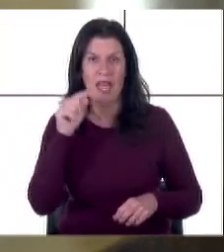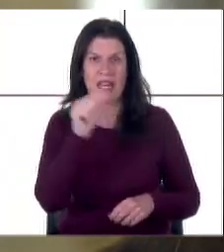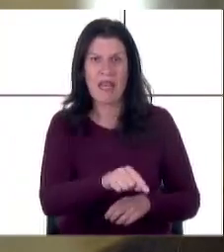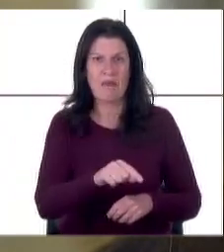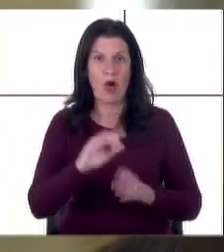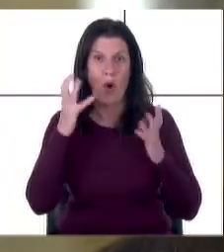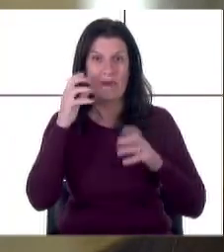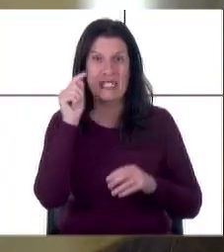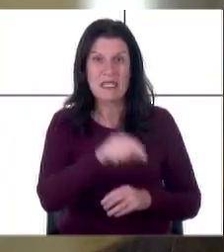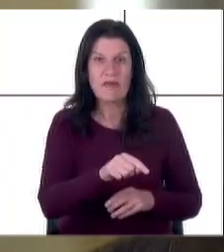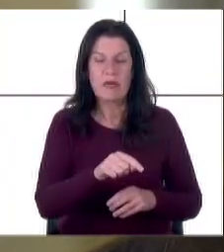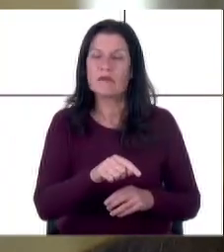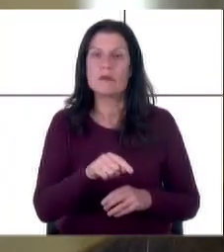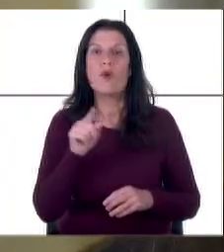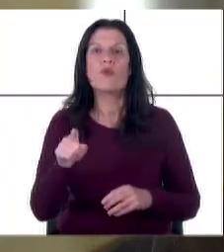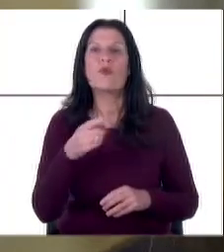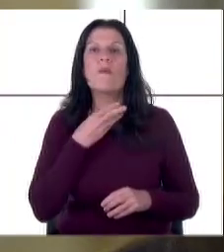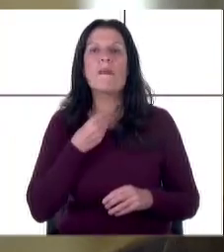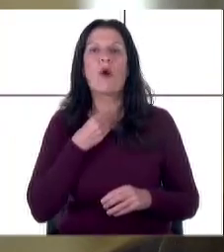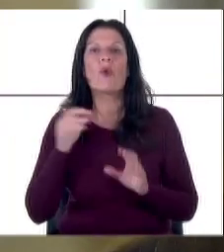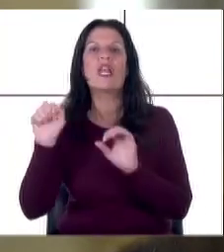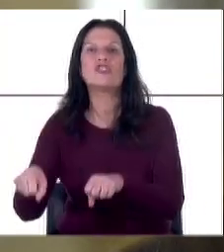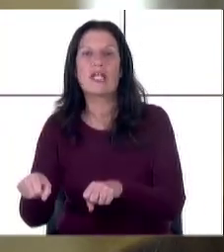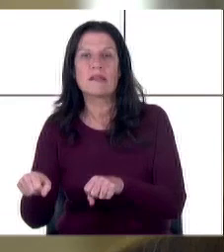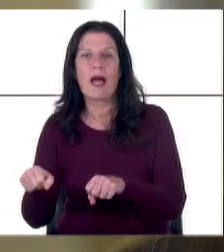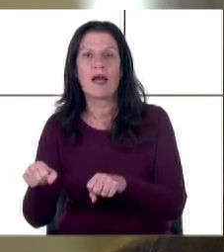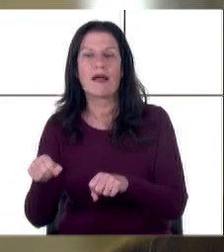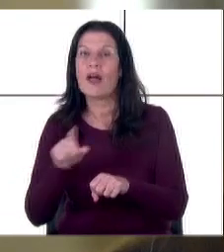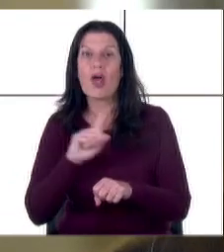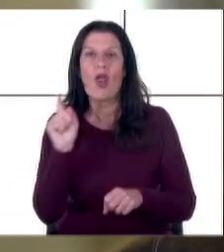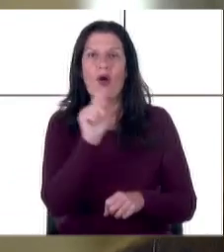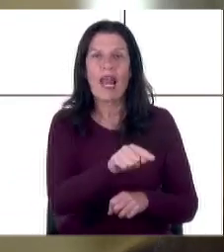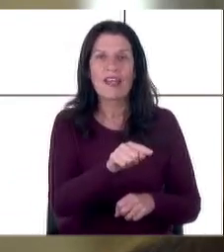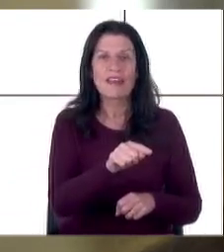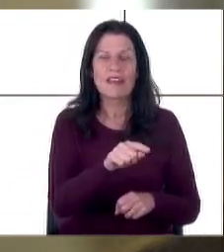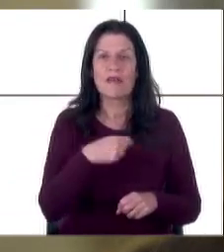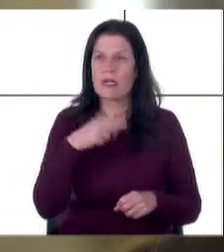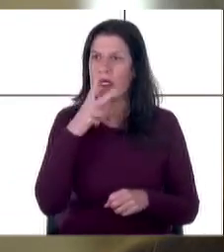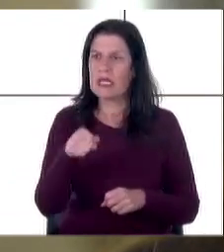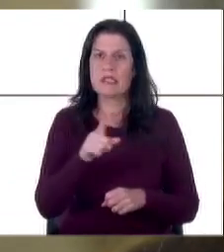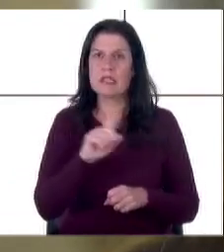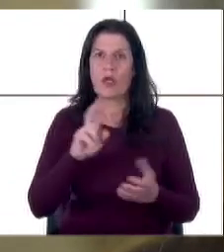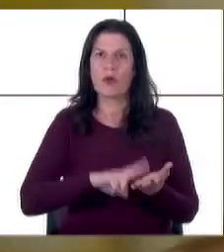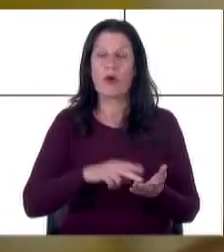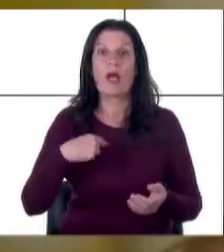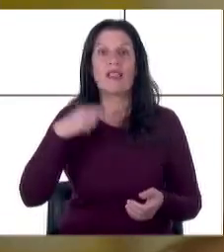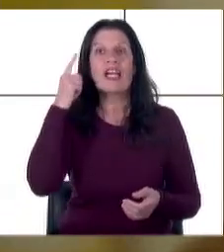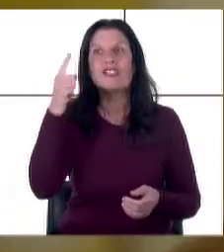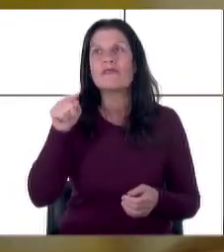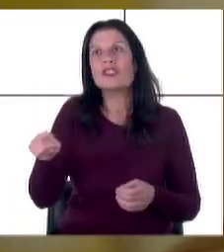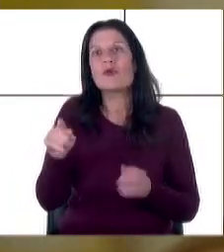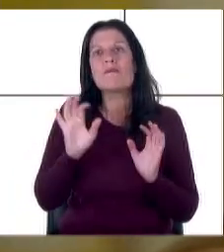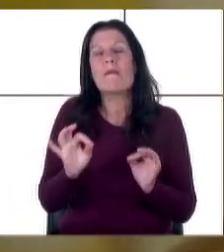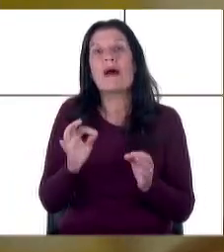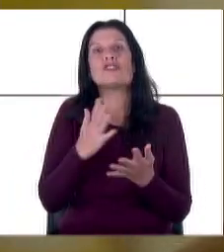מכור לשליטה, לא אלייך. ואני פירשתי את זה לא נכון. אני חשבתי שהוא ממש אוהב אותי. ומהר